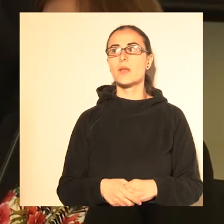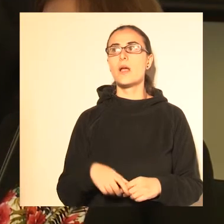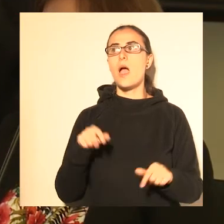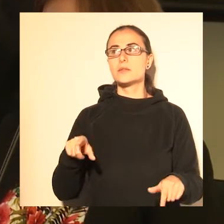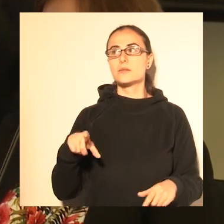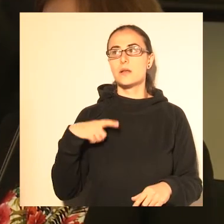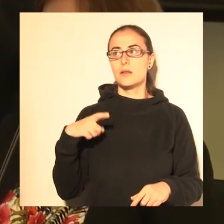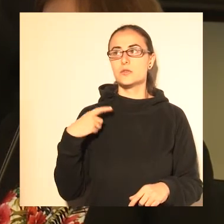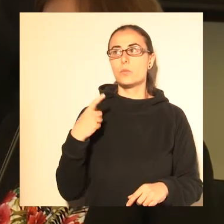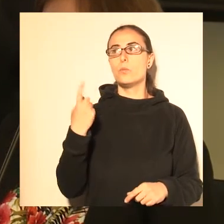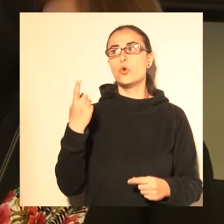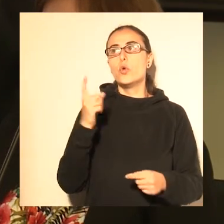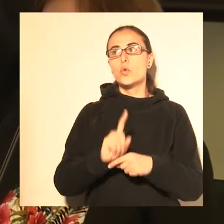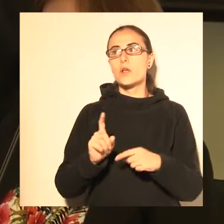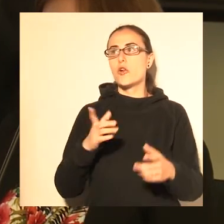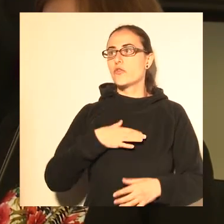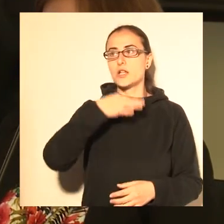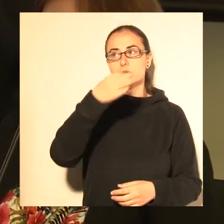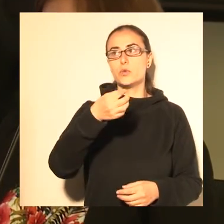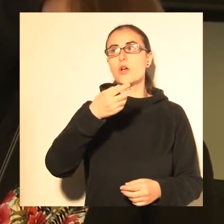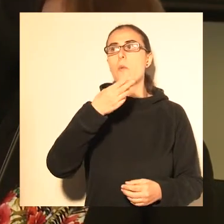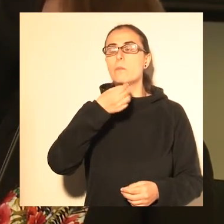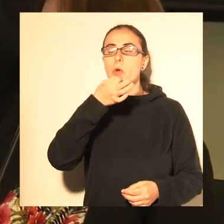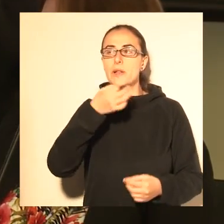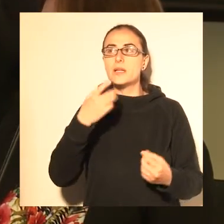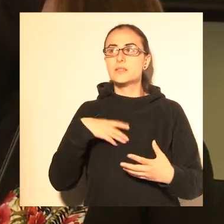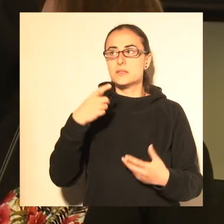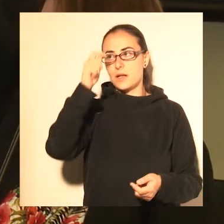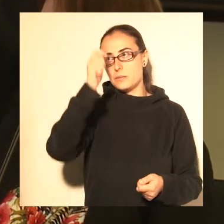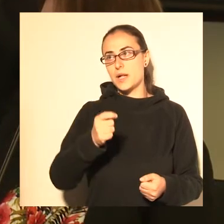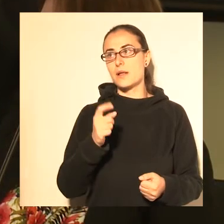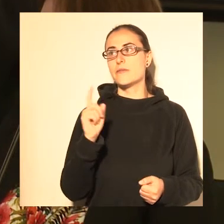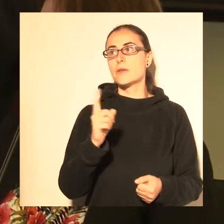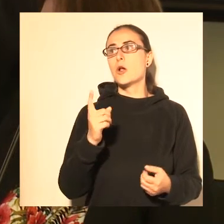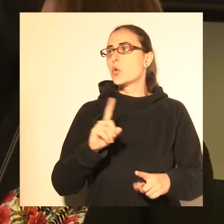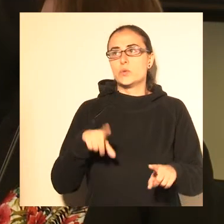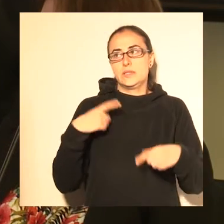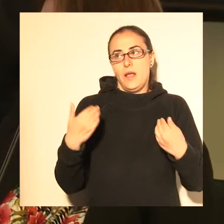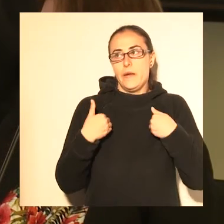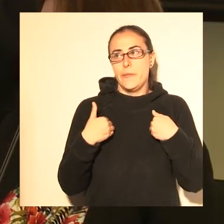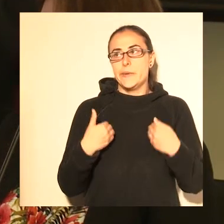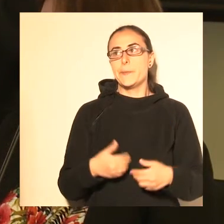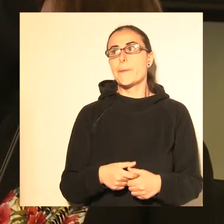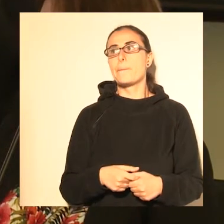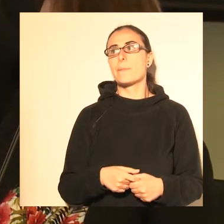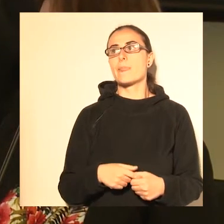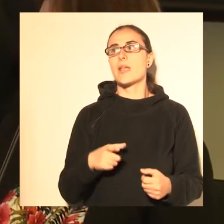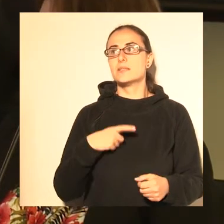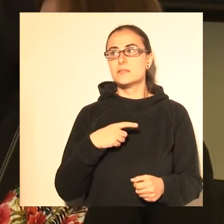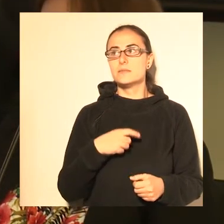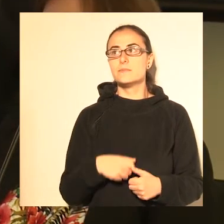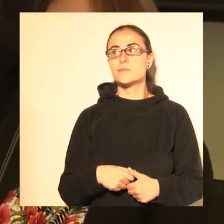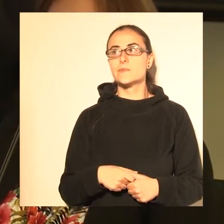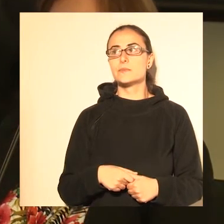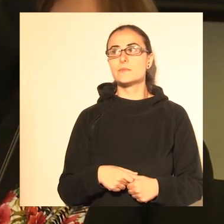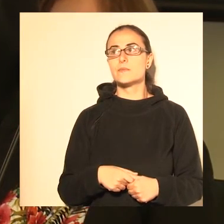fluctuație este un lucru Nu eu nu vreau să l comentez poate fi interpretat în nu mi aparține vine